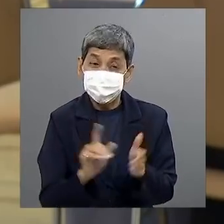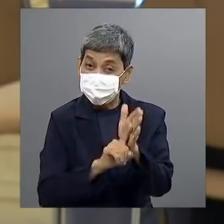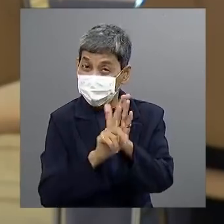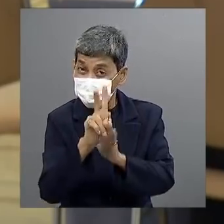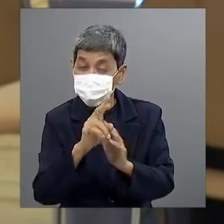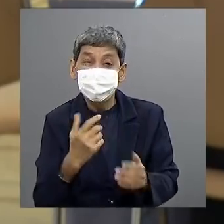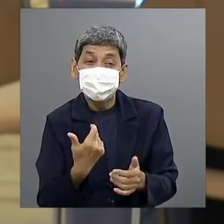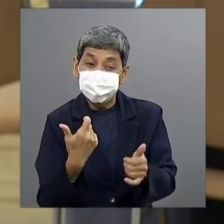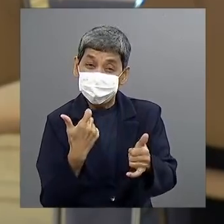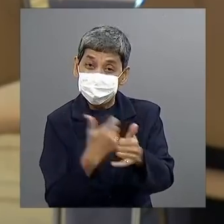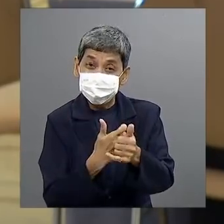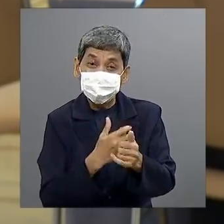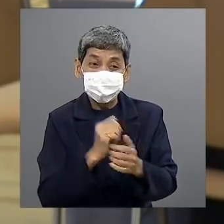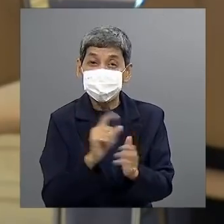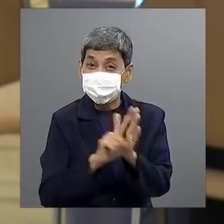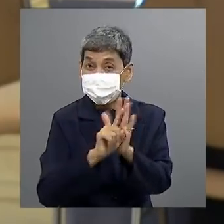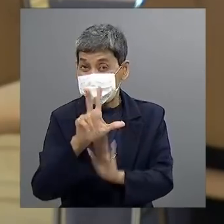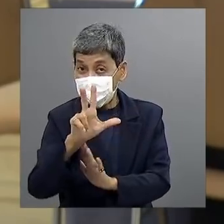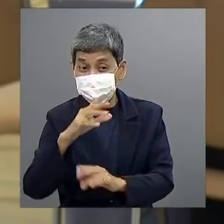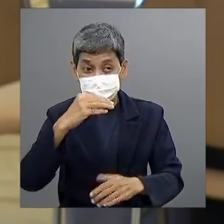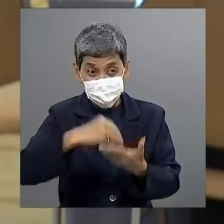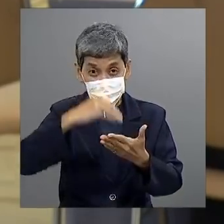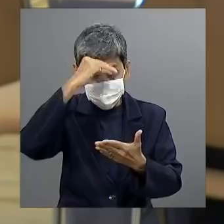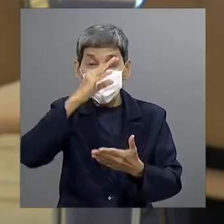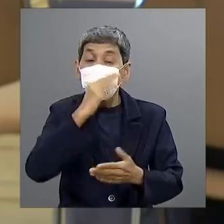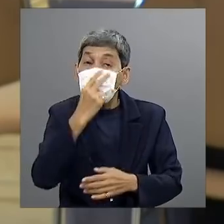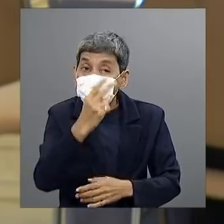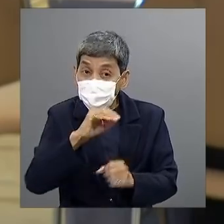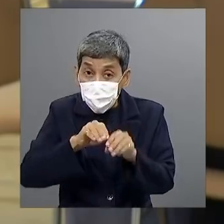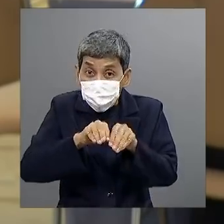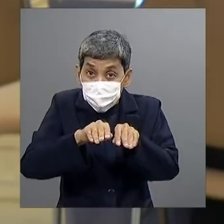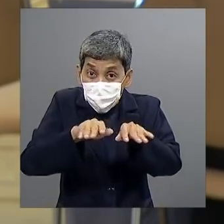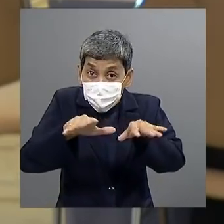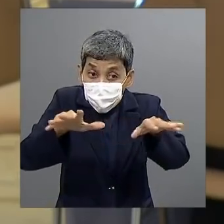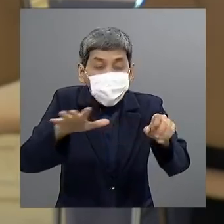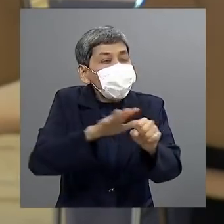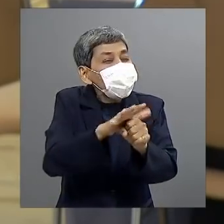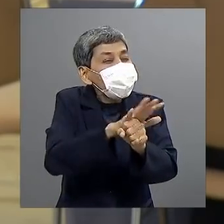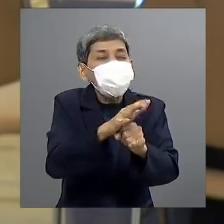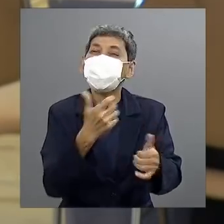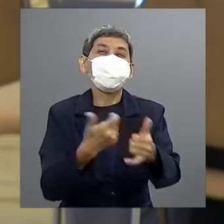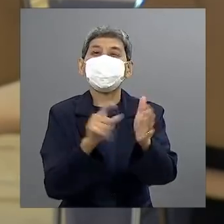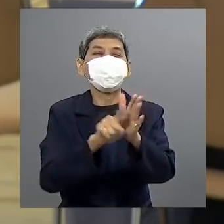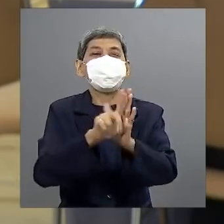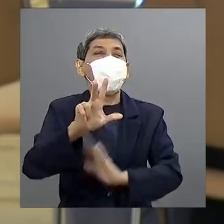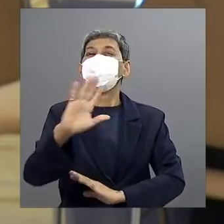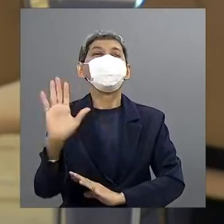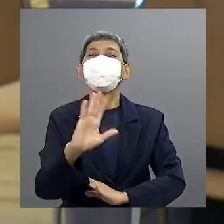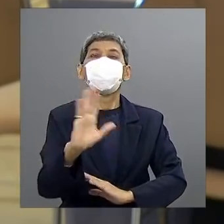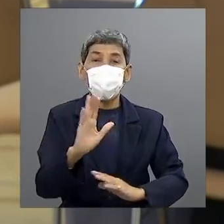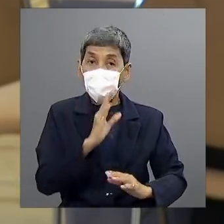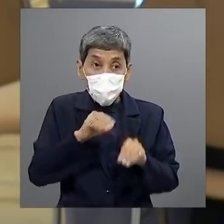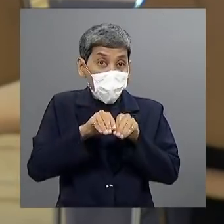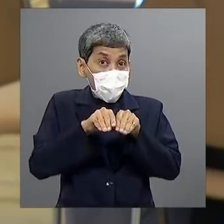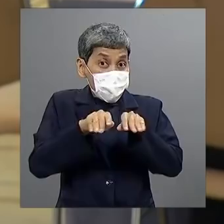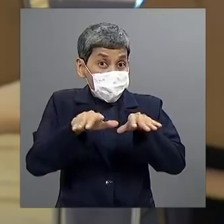สำหรับเข็มขามสำหรับเด็กนั้นหากว่าสถานการณ์การระบาดโควิด-19 ไม่รุนแรงก็ไม่ควรที่จะกระตุ้นค่ะแต่หากว่าเป็นการระบ